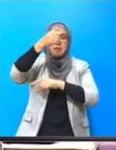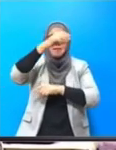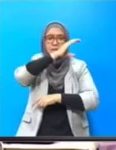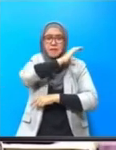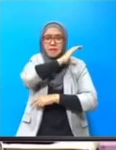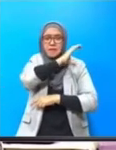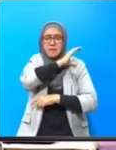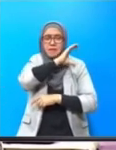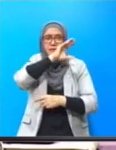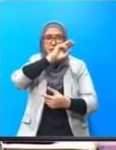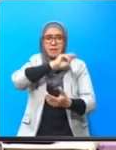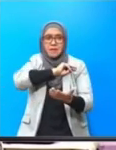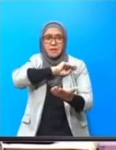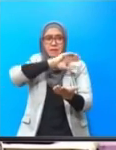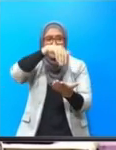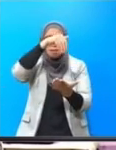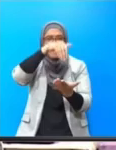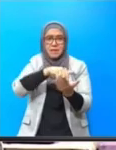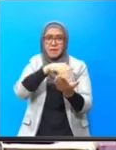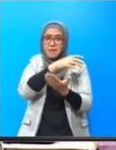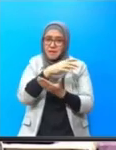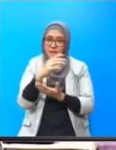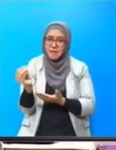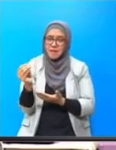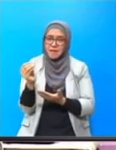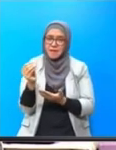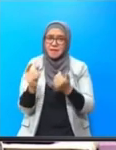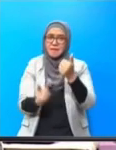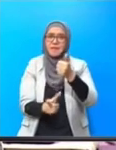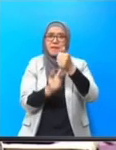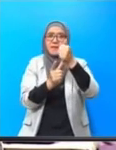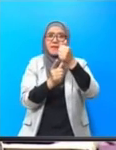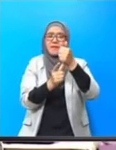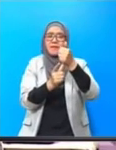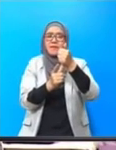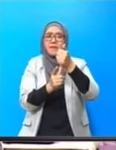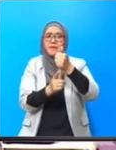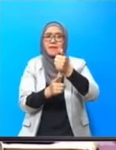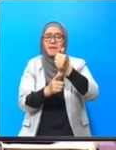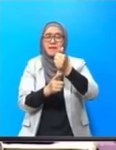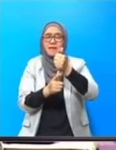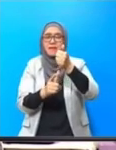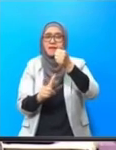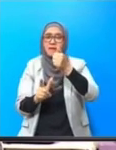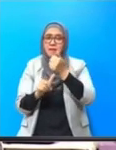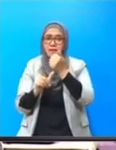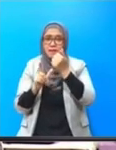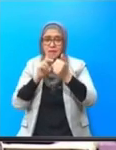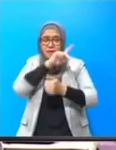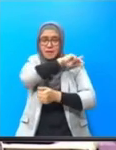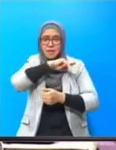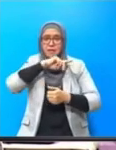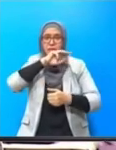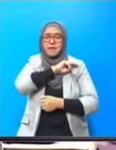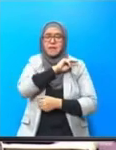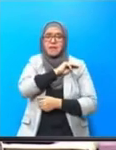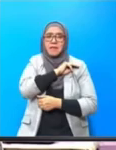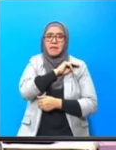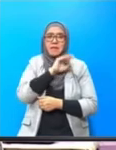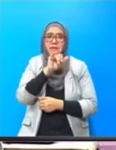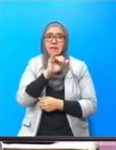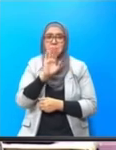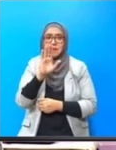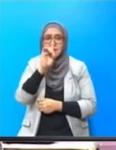oleh Menteri Pusat dan juga Timbalan Ketua Menteri Yang Berhormat Douglas Unggah, yang lama